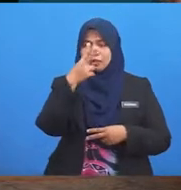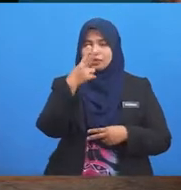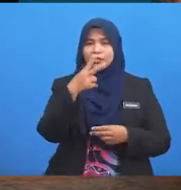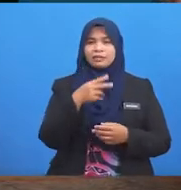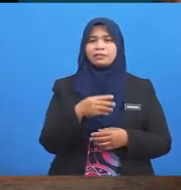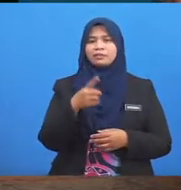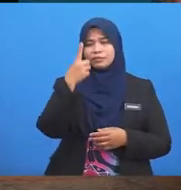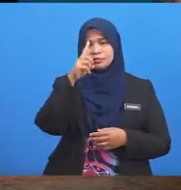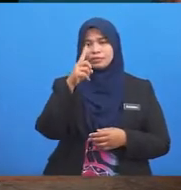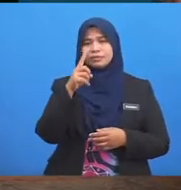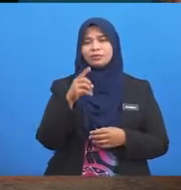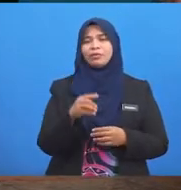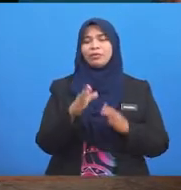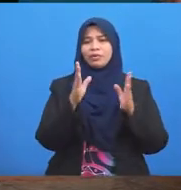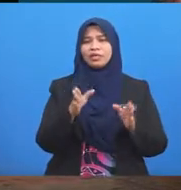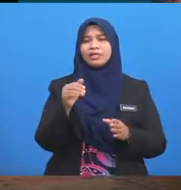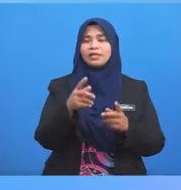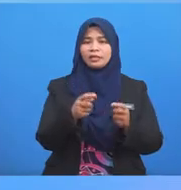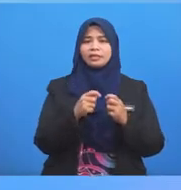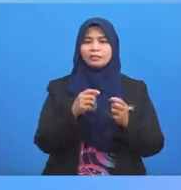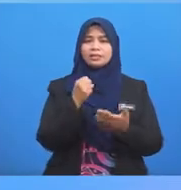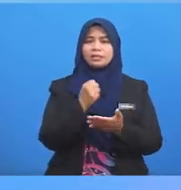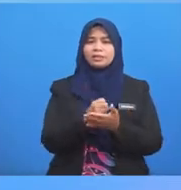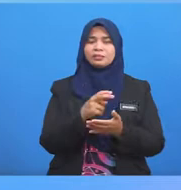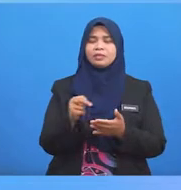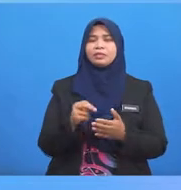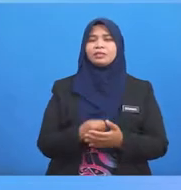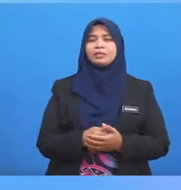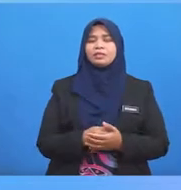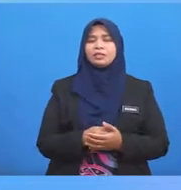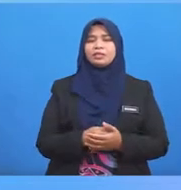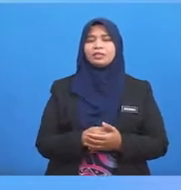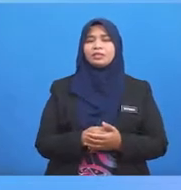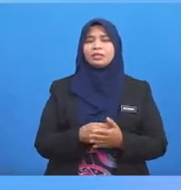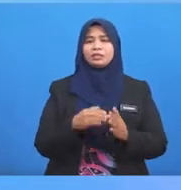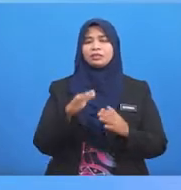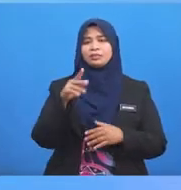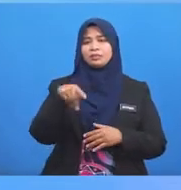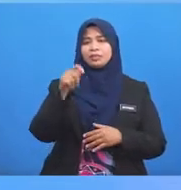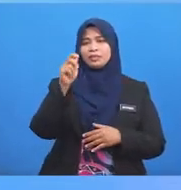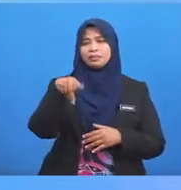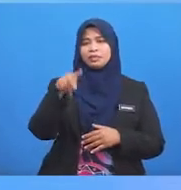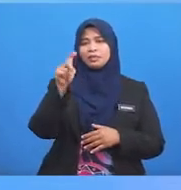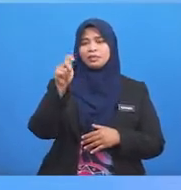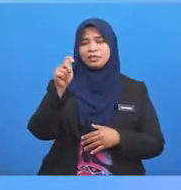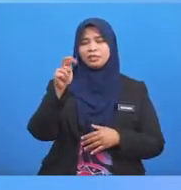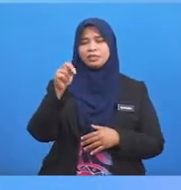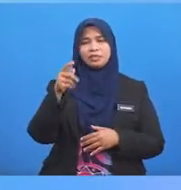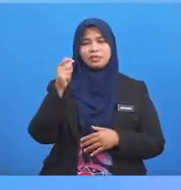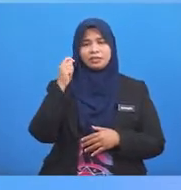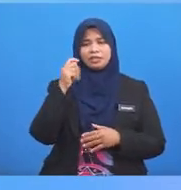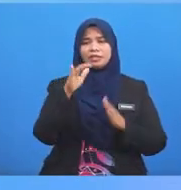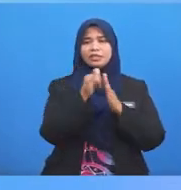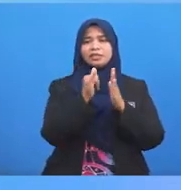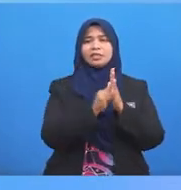bagi pihak yang menerima jaminan sebagai contoh pihak PT-PTN tadi. Syarat